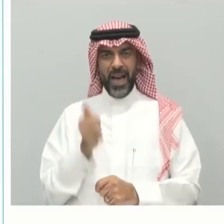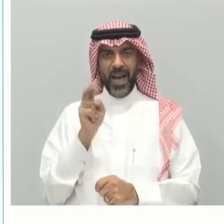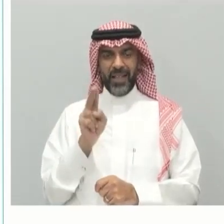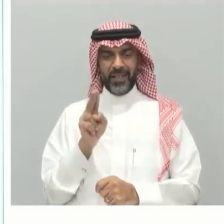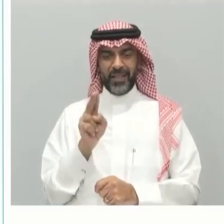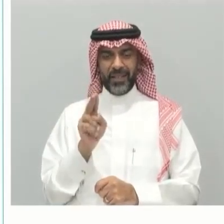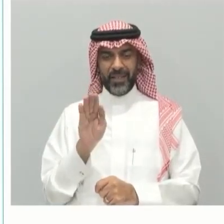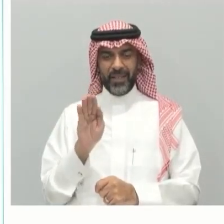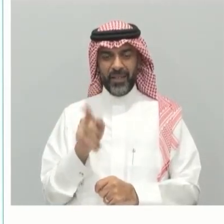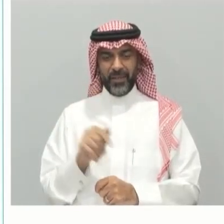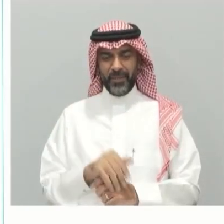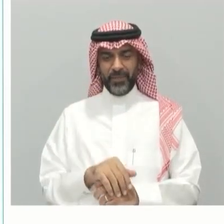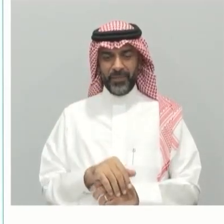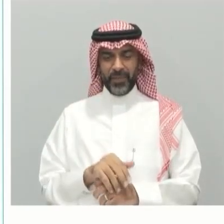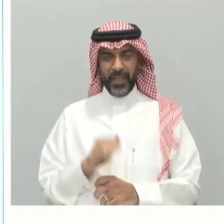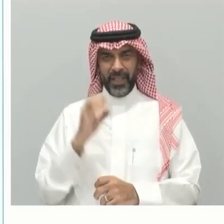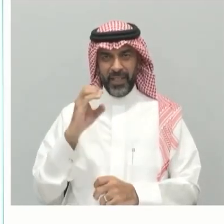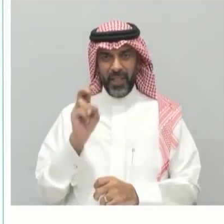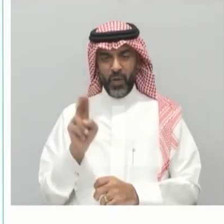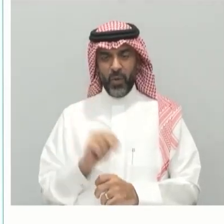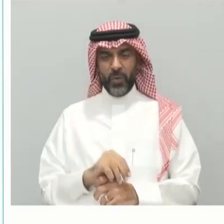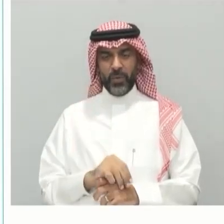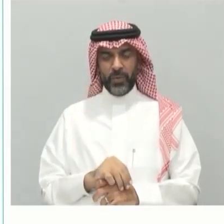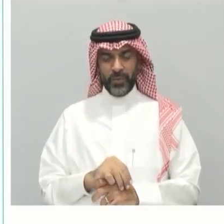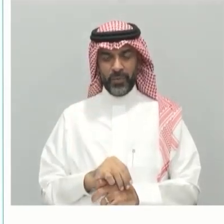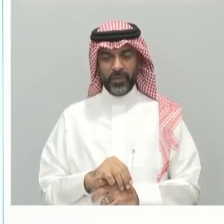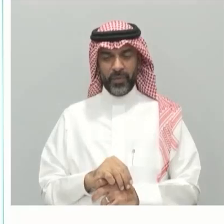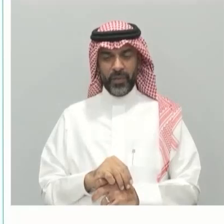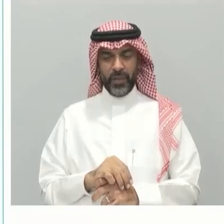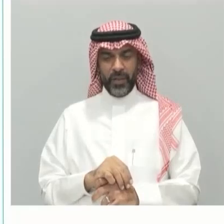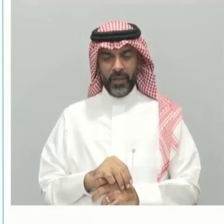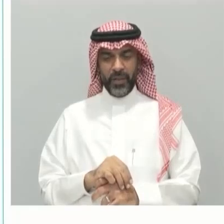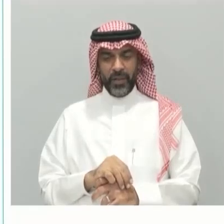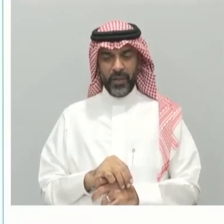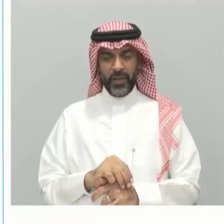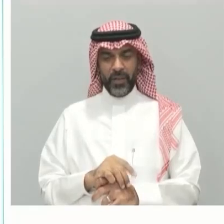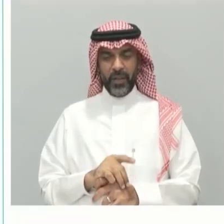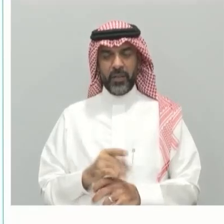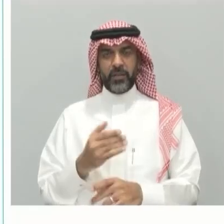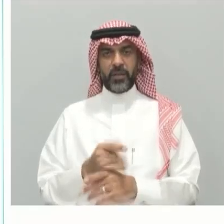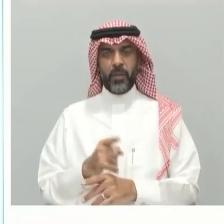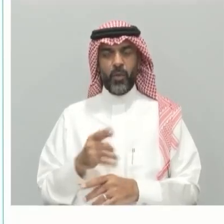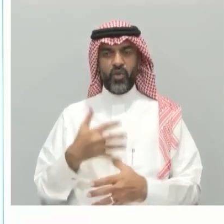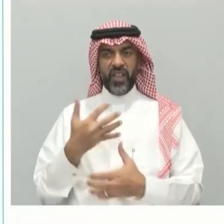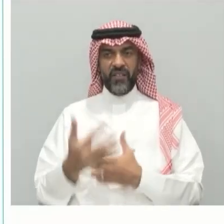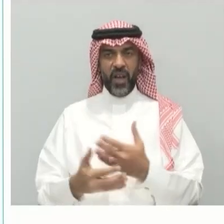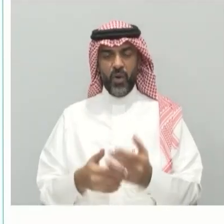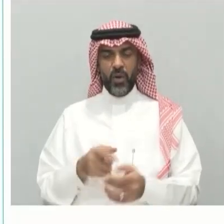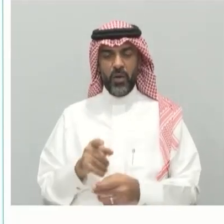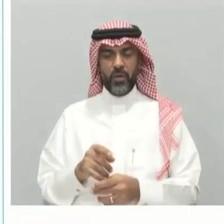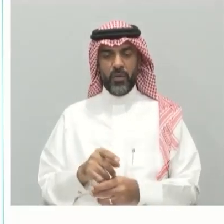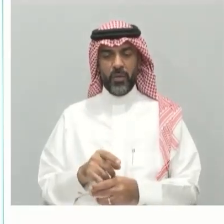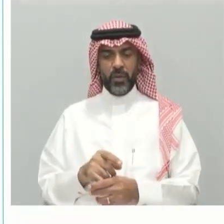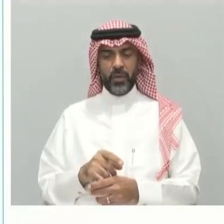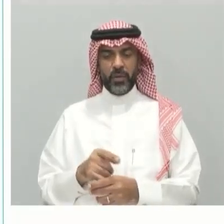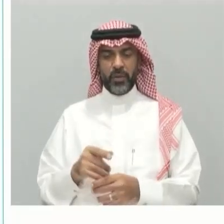الكترونات بسهوله اكثر من الخارصين عند الانود لذلك يحدث تفاعل الاكسده والاختزال بتلقائيه فقط